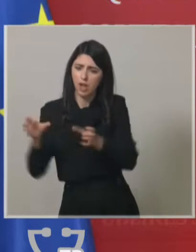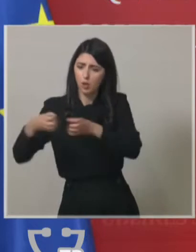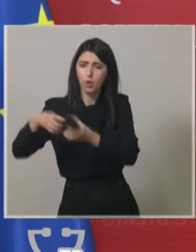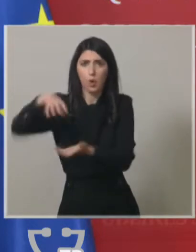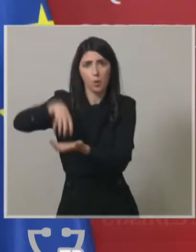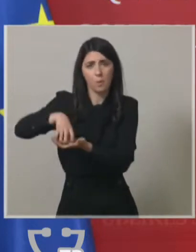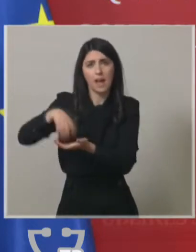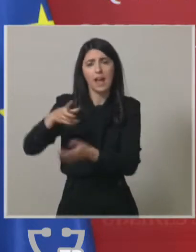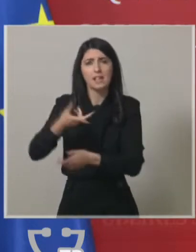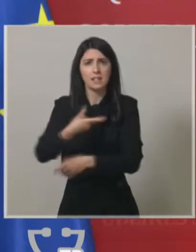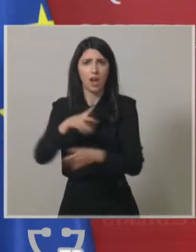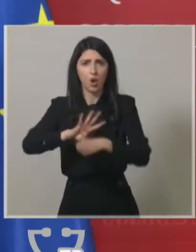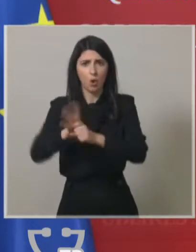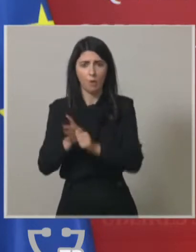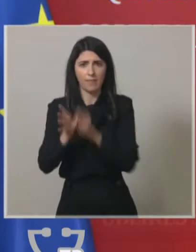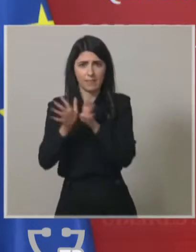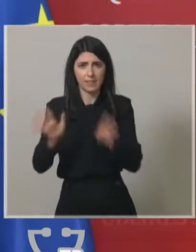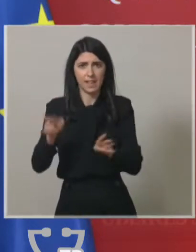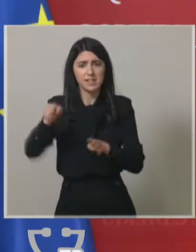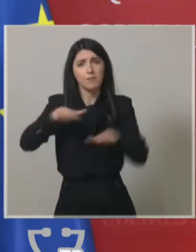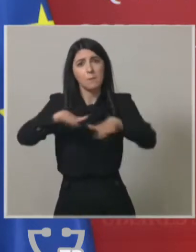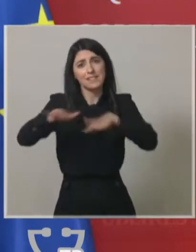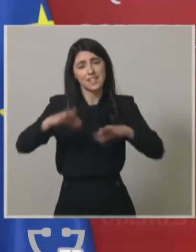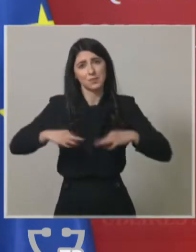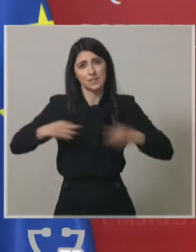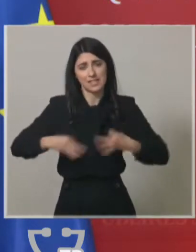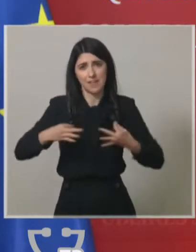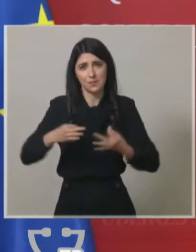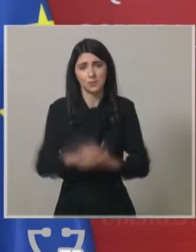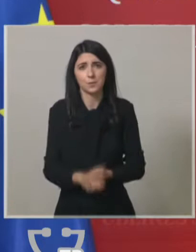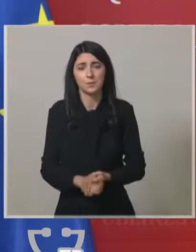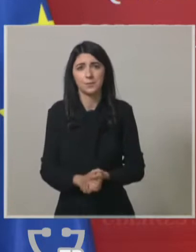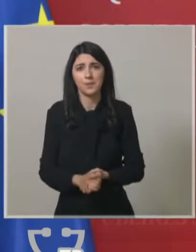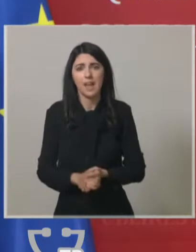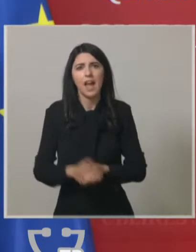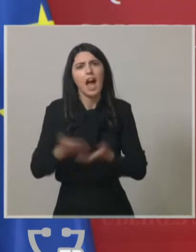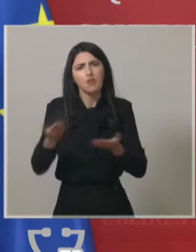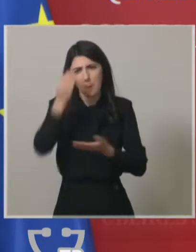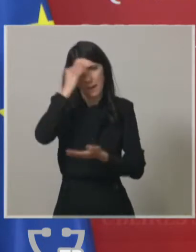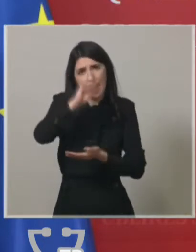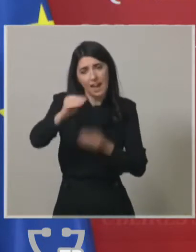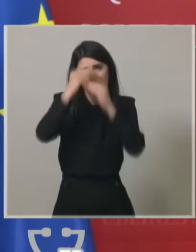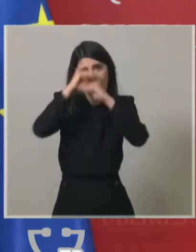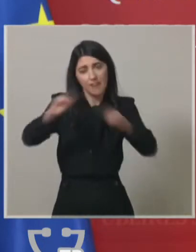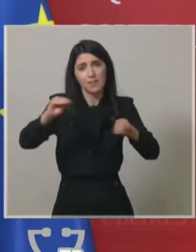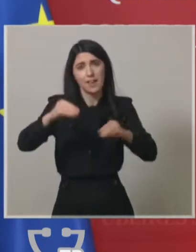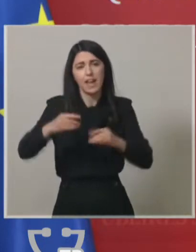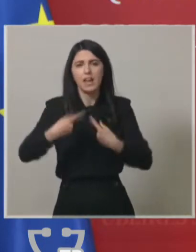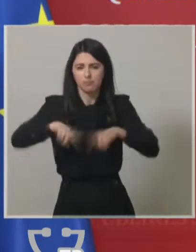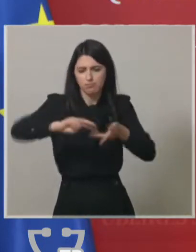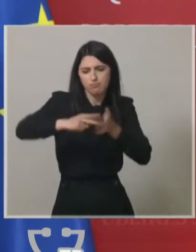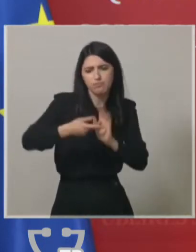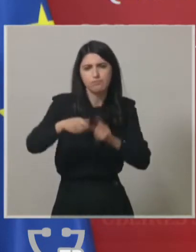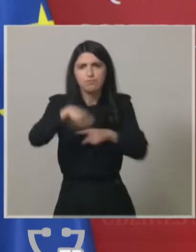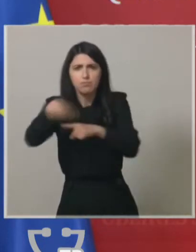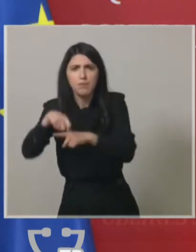за COVID-19 во Министерството за здравство. Како што најавивме, тековно ќе се ажурира